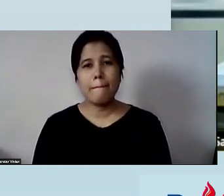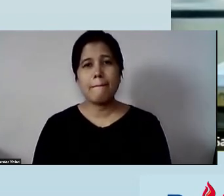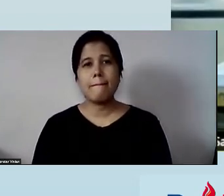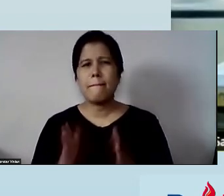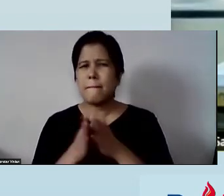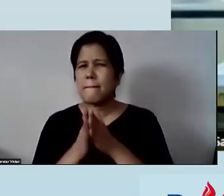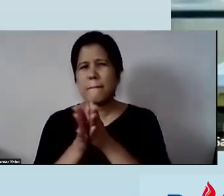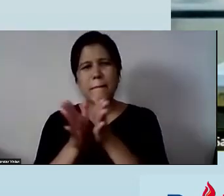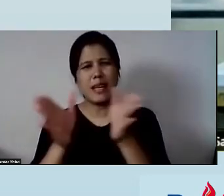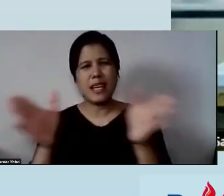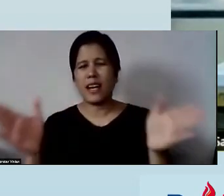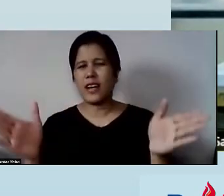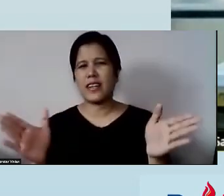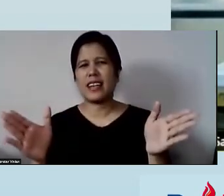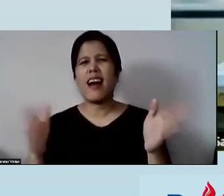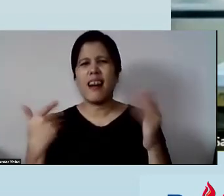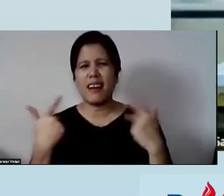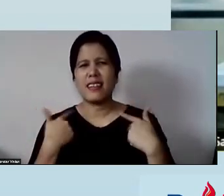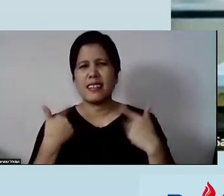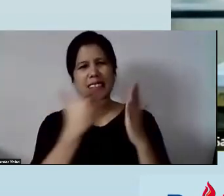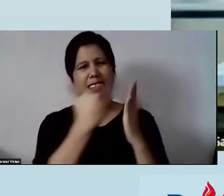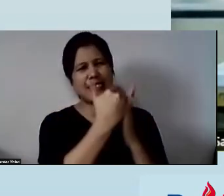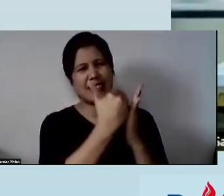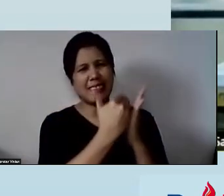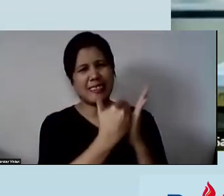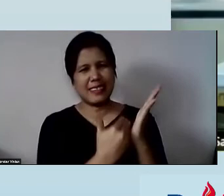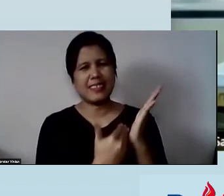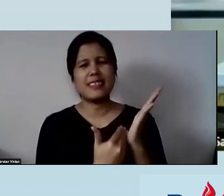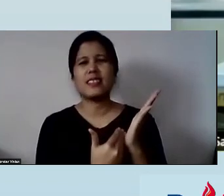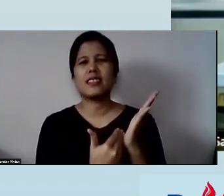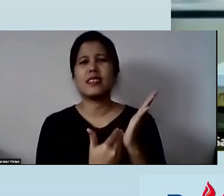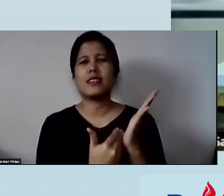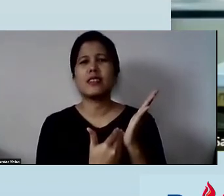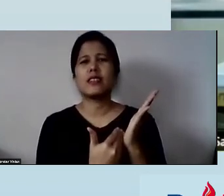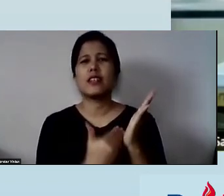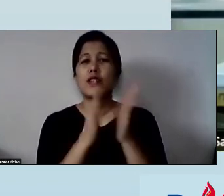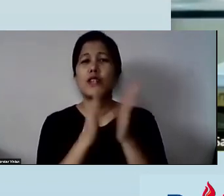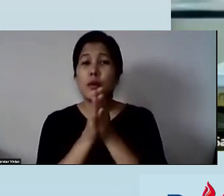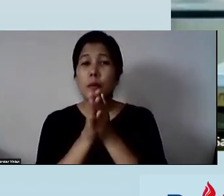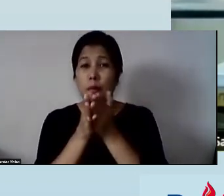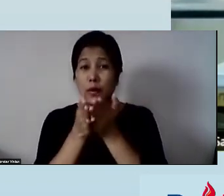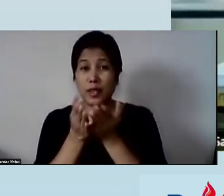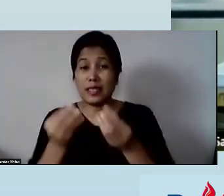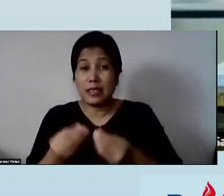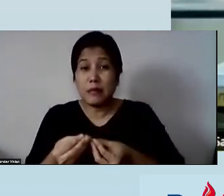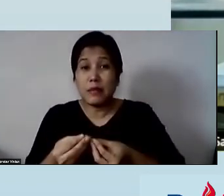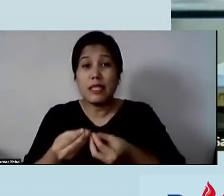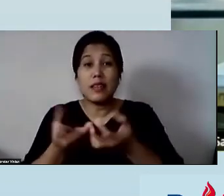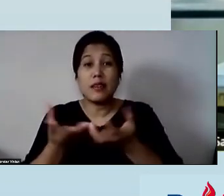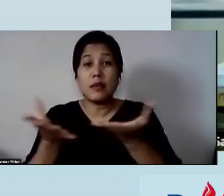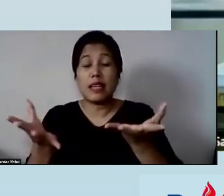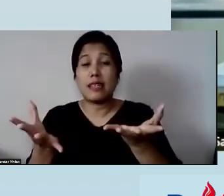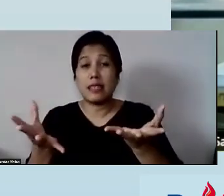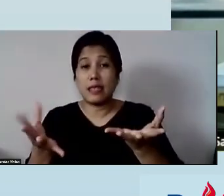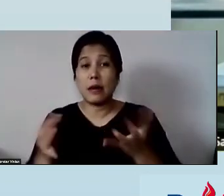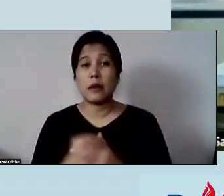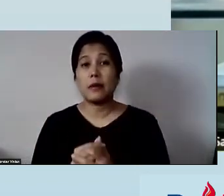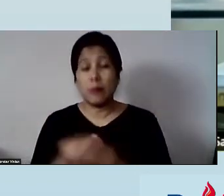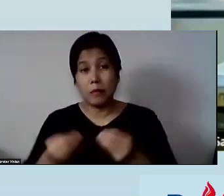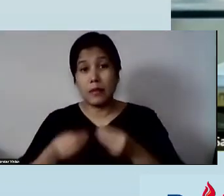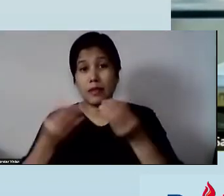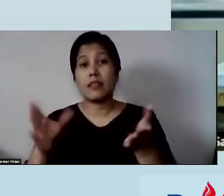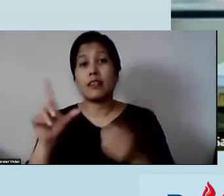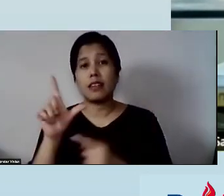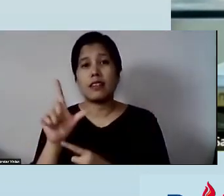malawak din eh. Nakalista doon yung mga pwede ninyo ma-avail doon sa booklets na binibigay yung ini-issue ng local